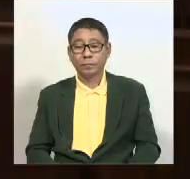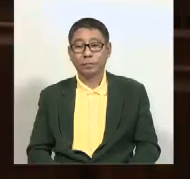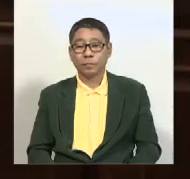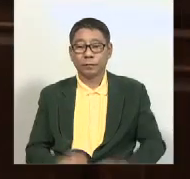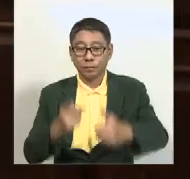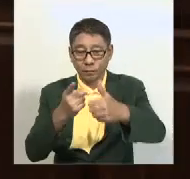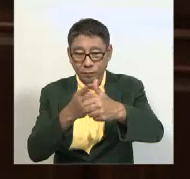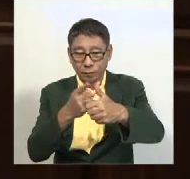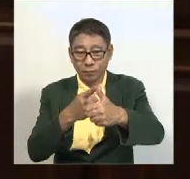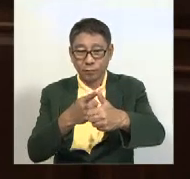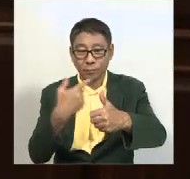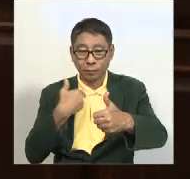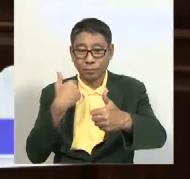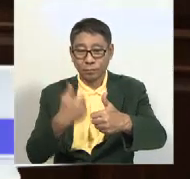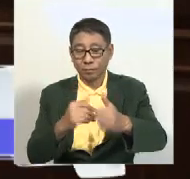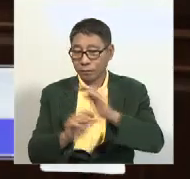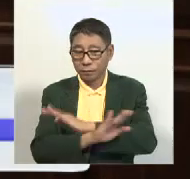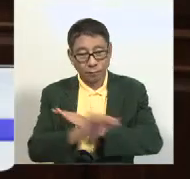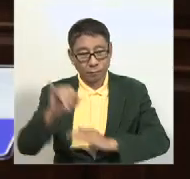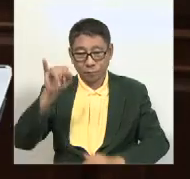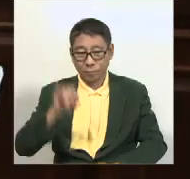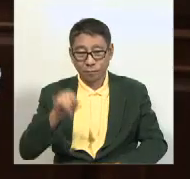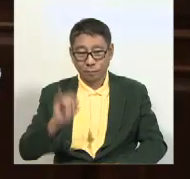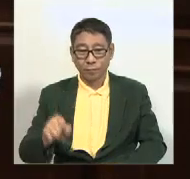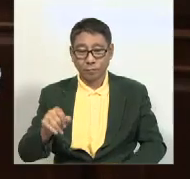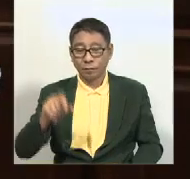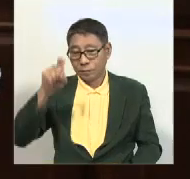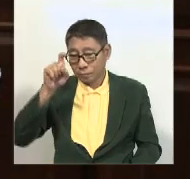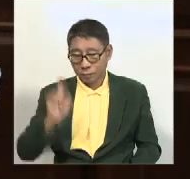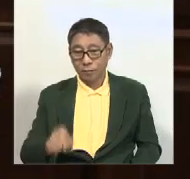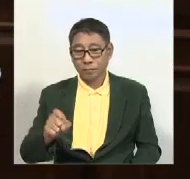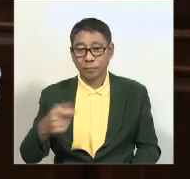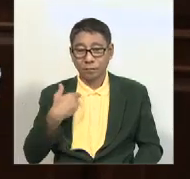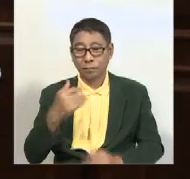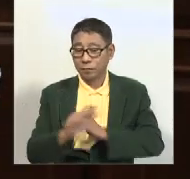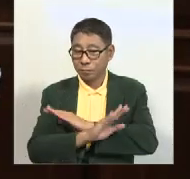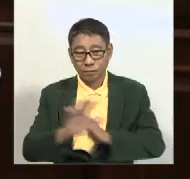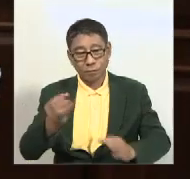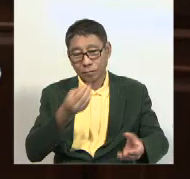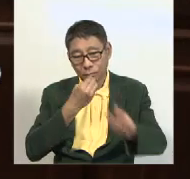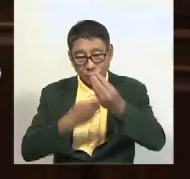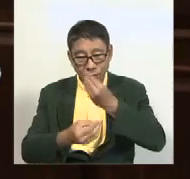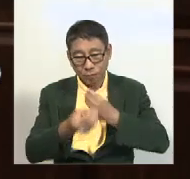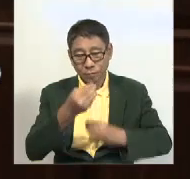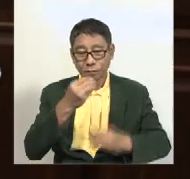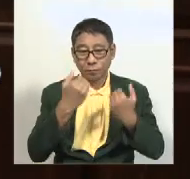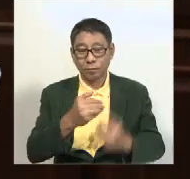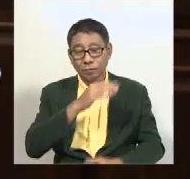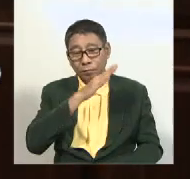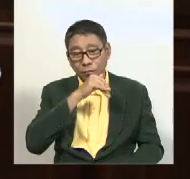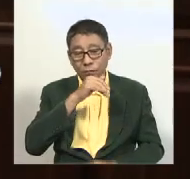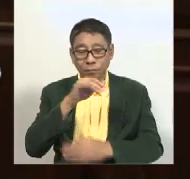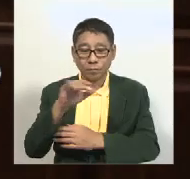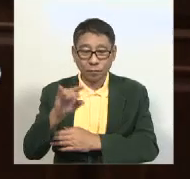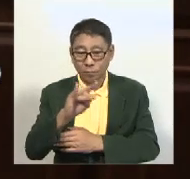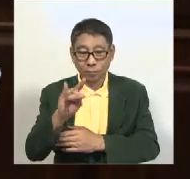นึ่งนะครับถ้าไม่จำเป็นเลยต้องใช้คำว่าต้องเลยนะครับว่าไม่ไปบริโภคนะครับตัวเนื้อสัตว์